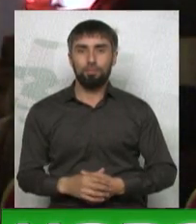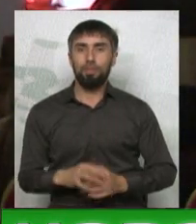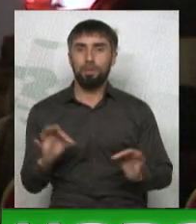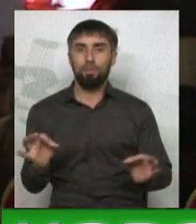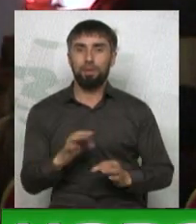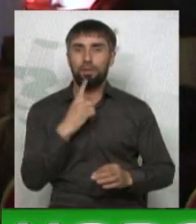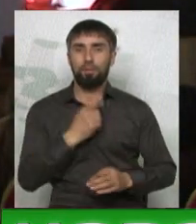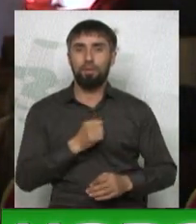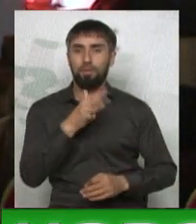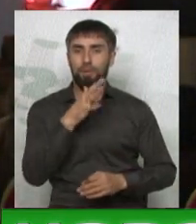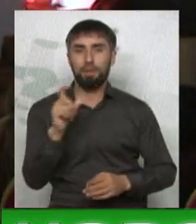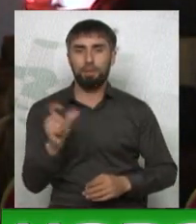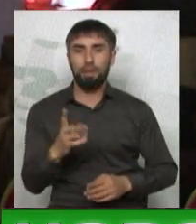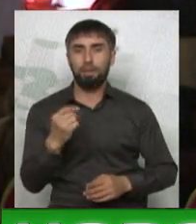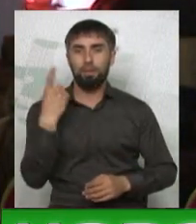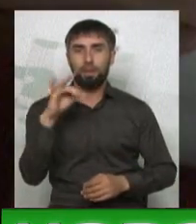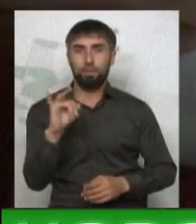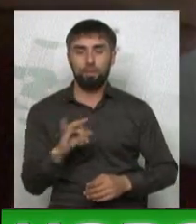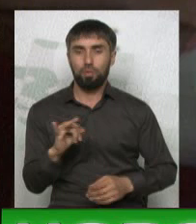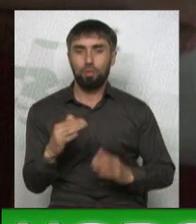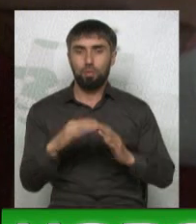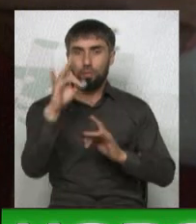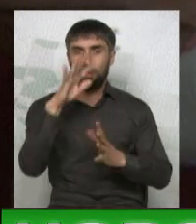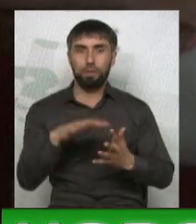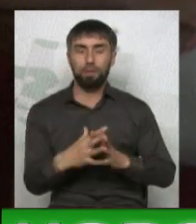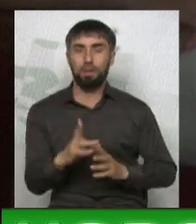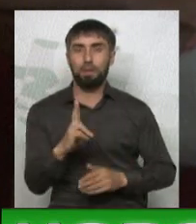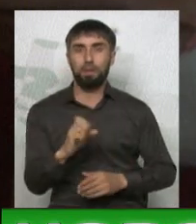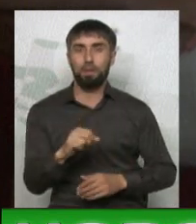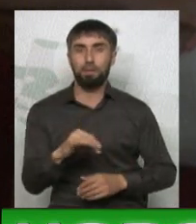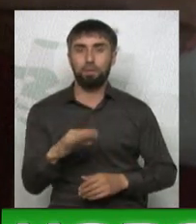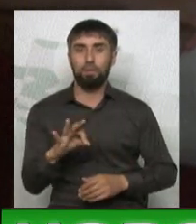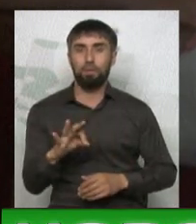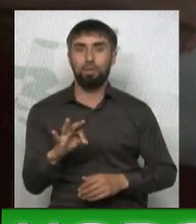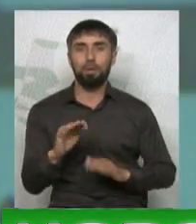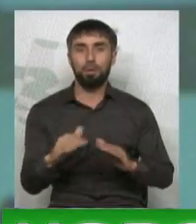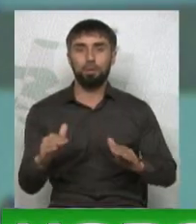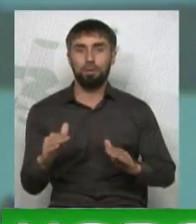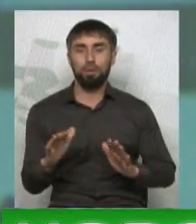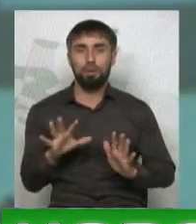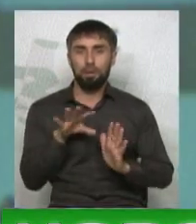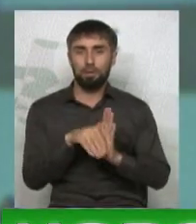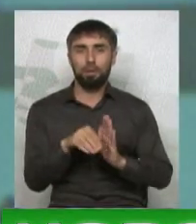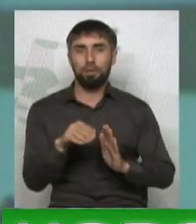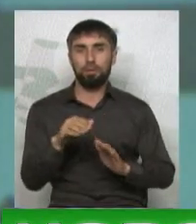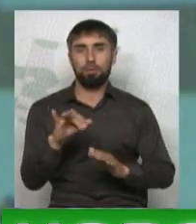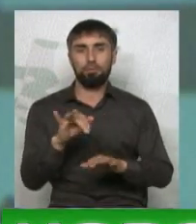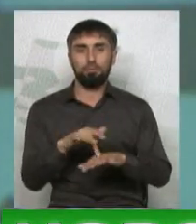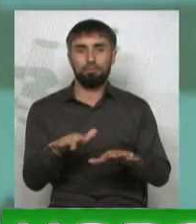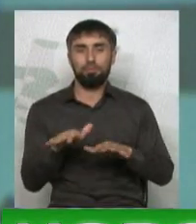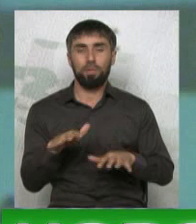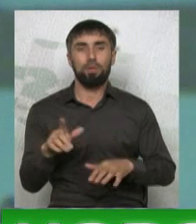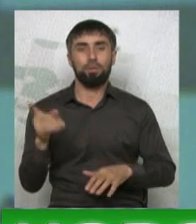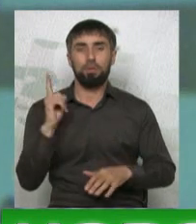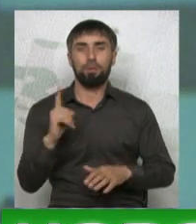Песни военных лет, стихи, невыдуманные истории. В Доме культуры сельского поселения Кантышево воспитанники окунают зрителей в прошлое. К тем